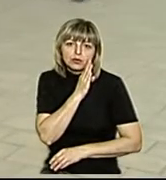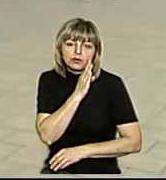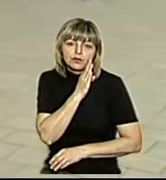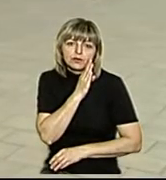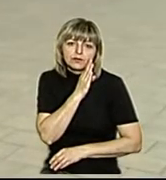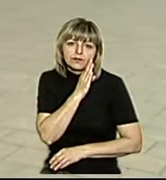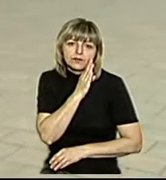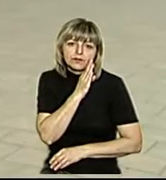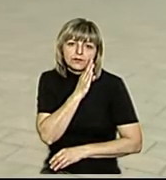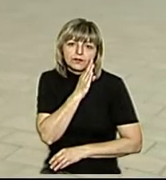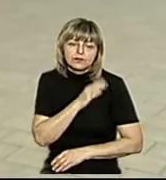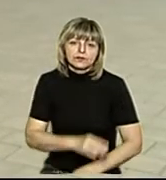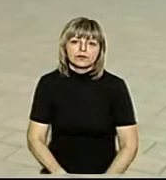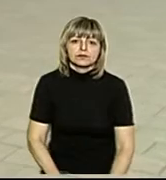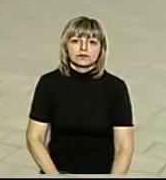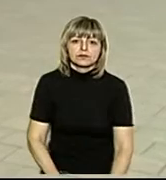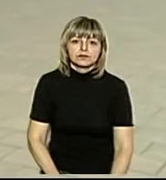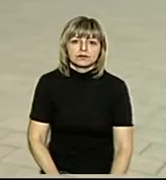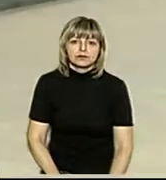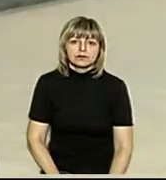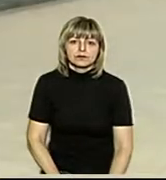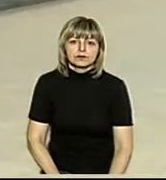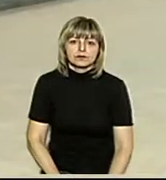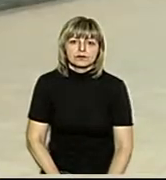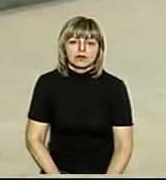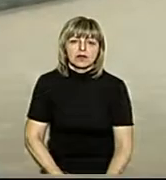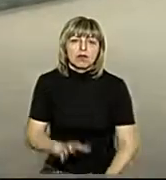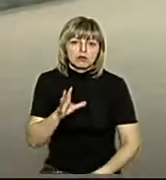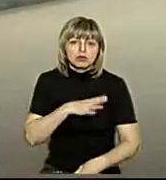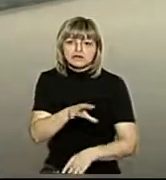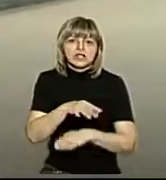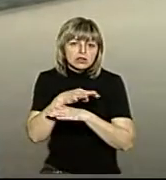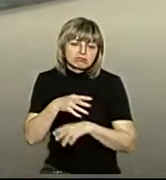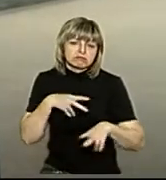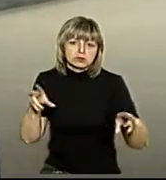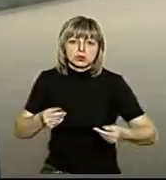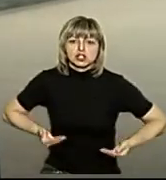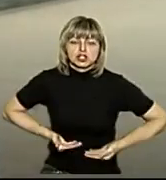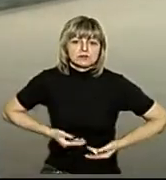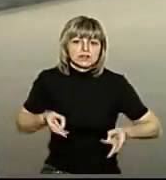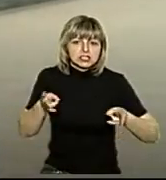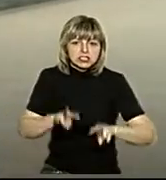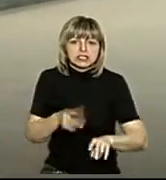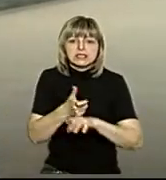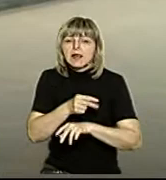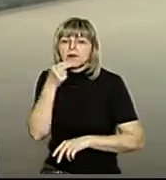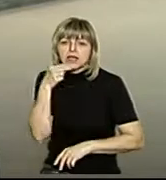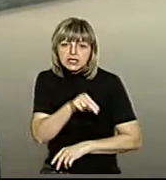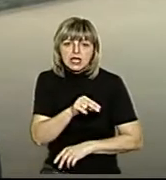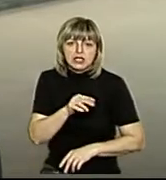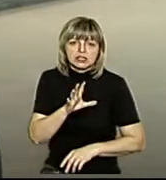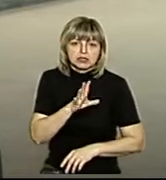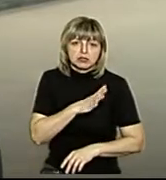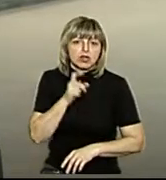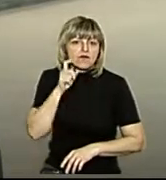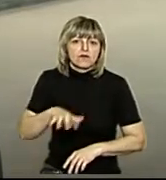Просто така моя доля, я кажу, що я в живих залишився. Вони так і кажуть, що ми в скільки містах вже були, так, саме найкращий меморіал в